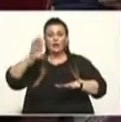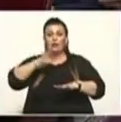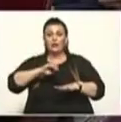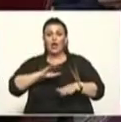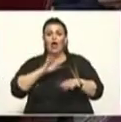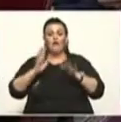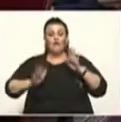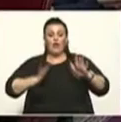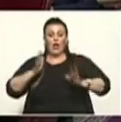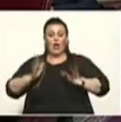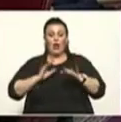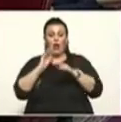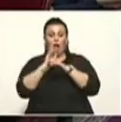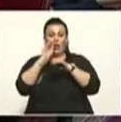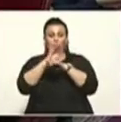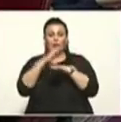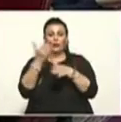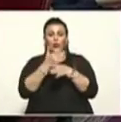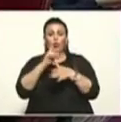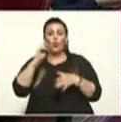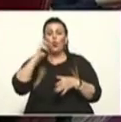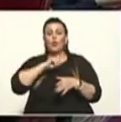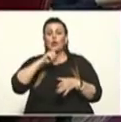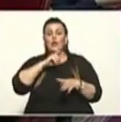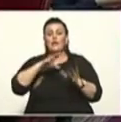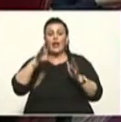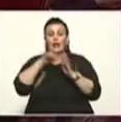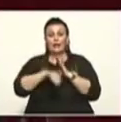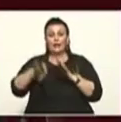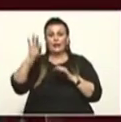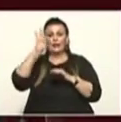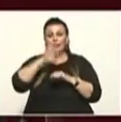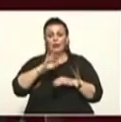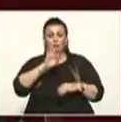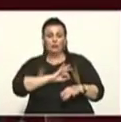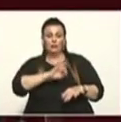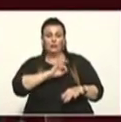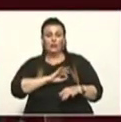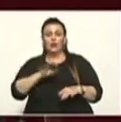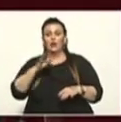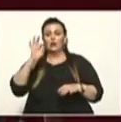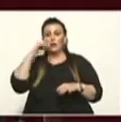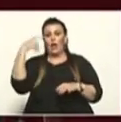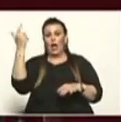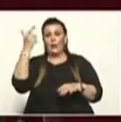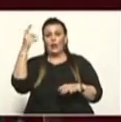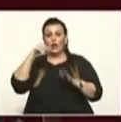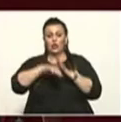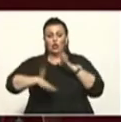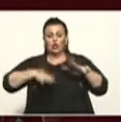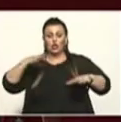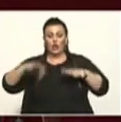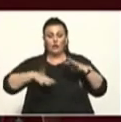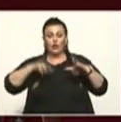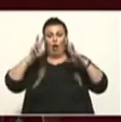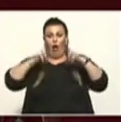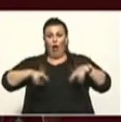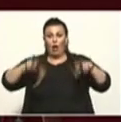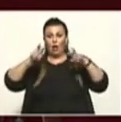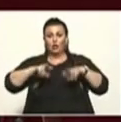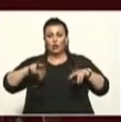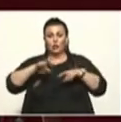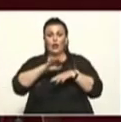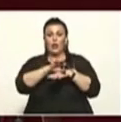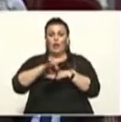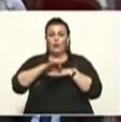fəallığının artırılmasına dəstəyi, universitetin elmi potensialına istifadə etməklə sahibkarlığın inkişafı üçün tələb olunan araşdırmaların